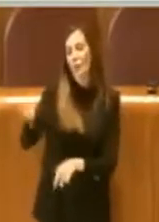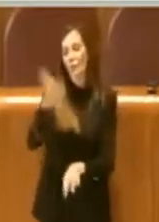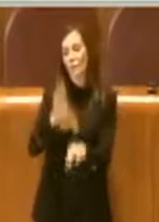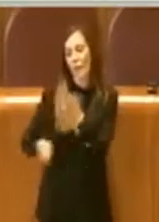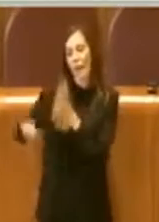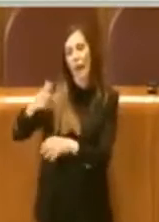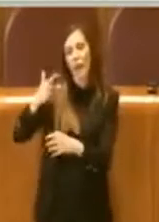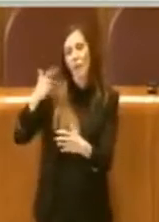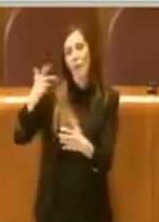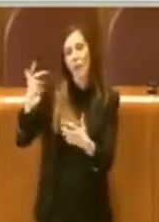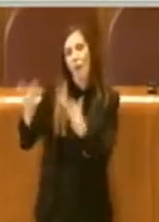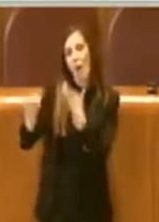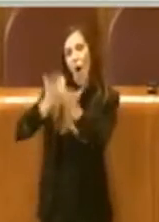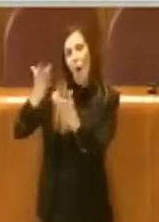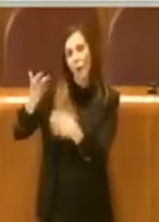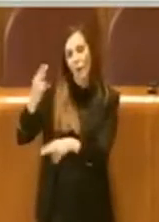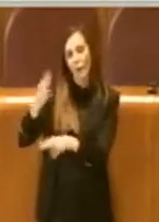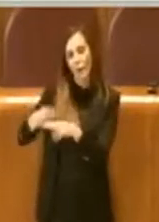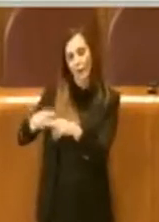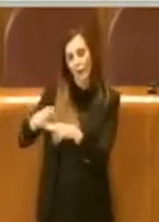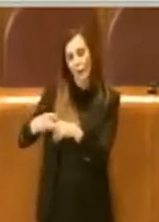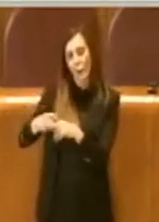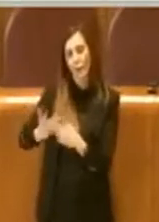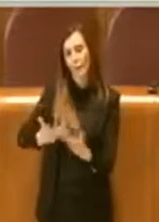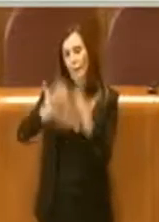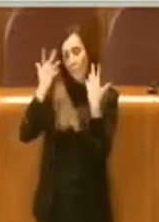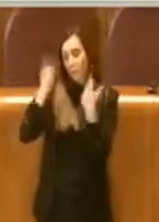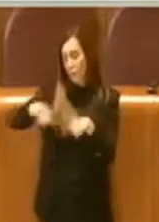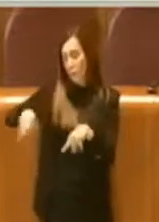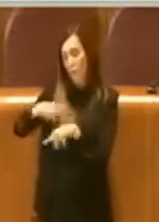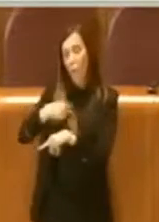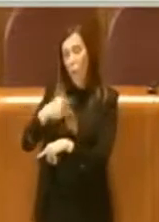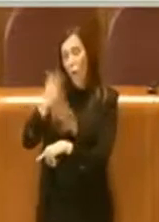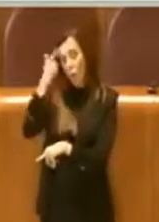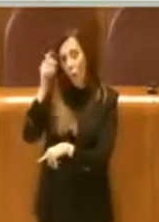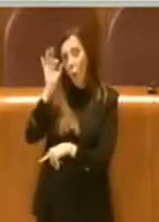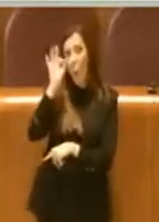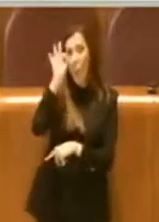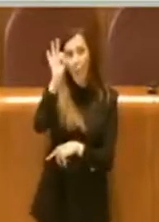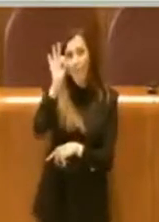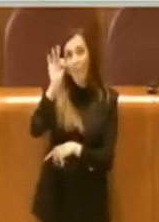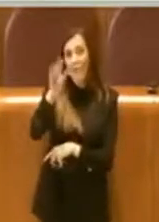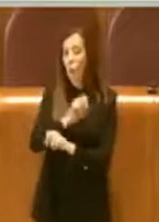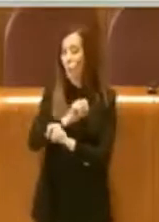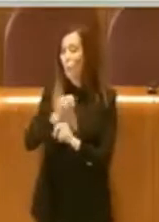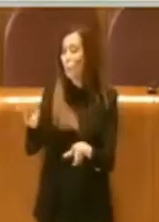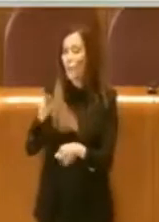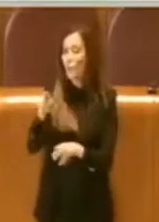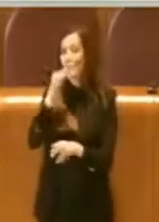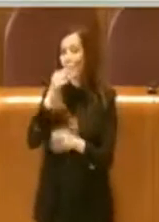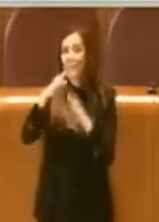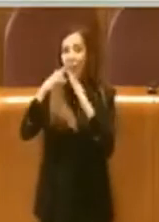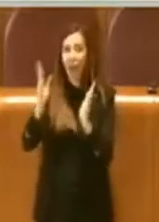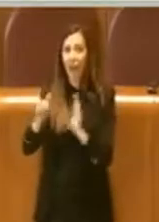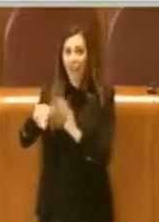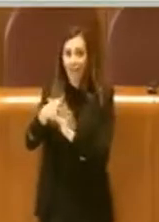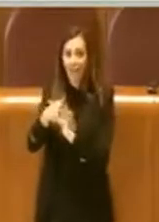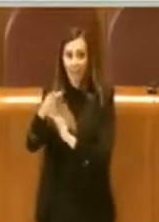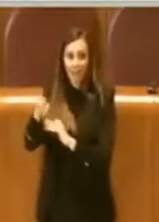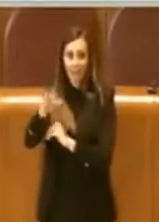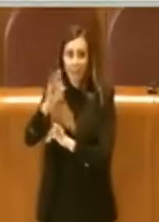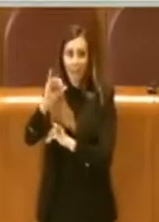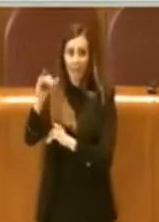Roma, finalmente siamo arrivati all'obiettivo di non andare più in FIS, non mandare più in FIS ai lavoratori,